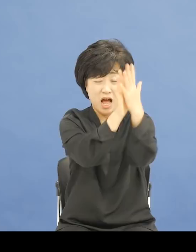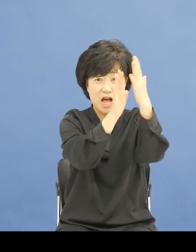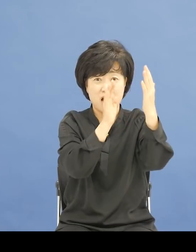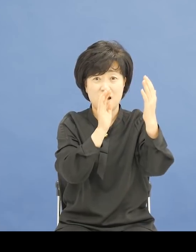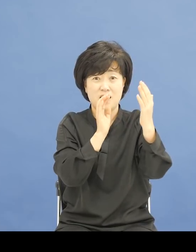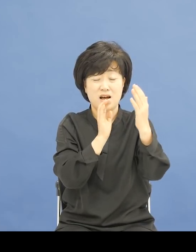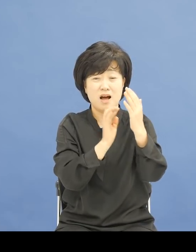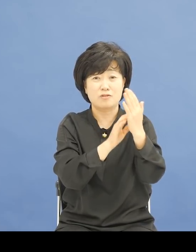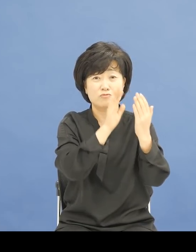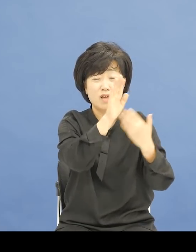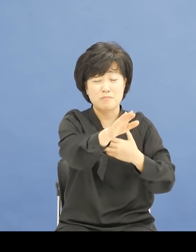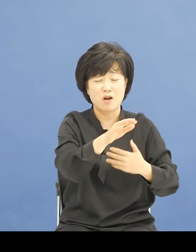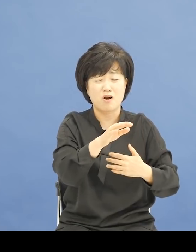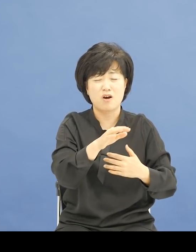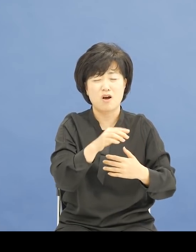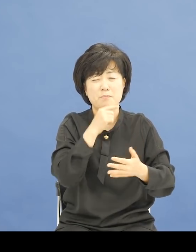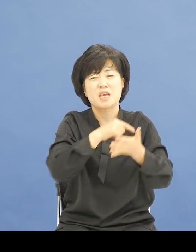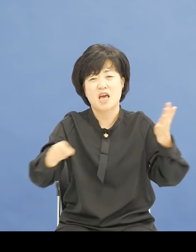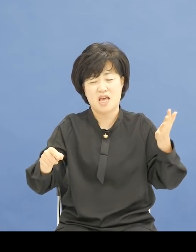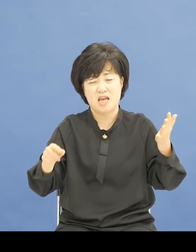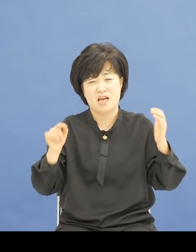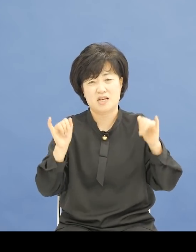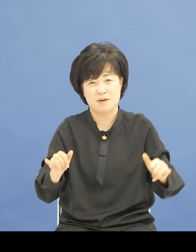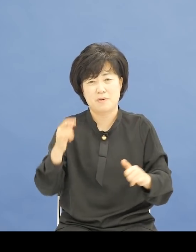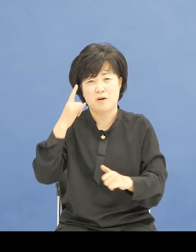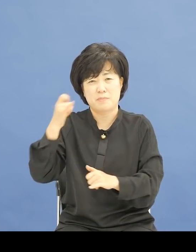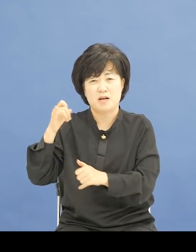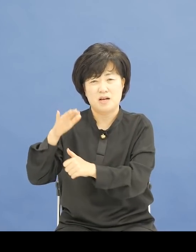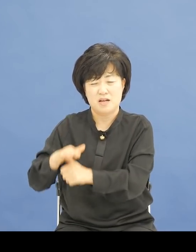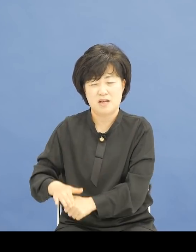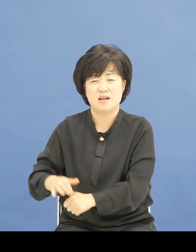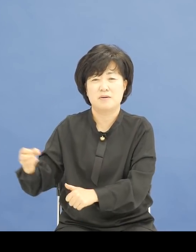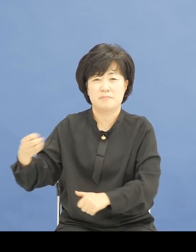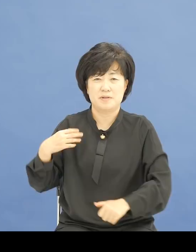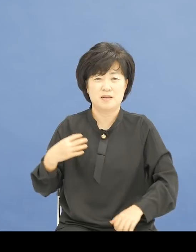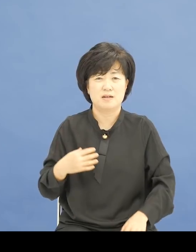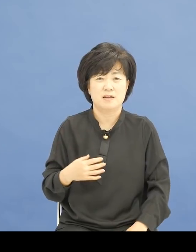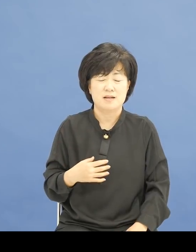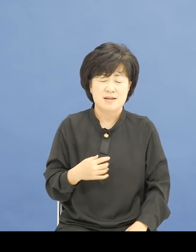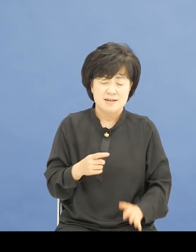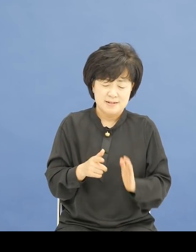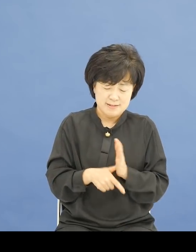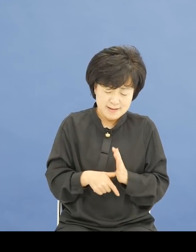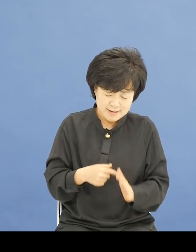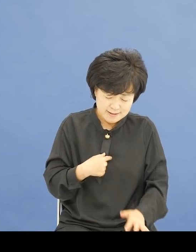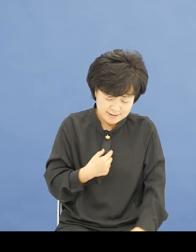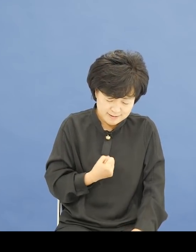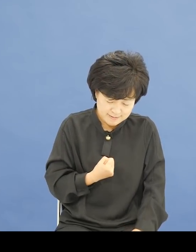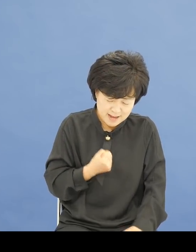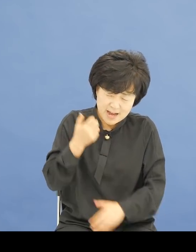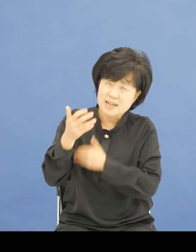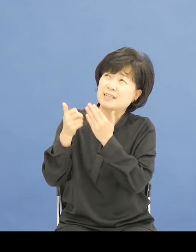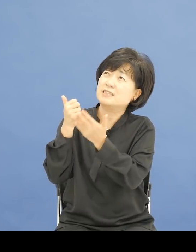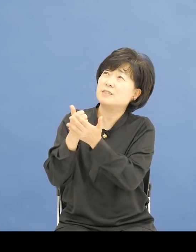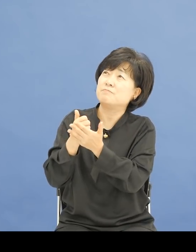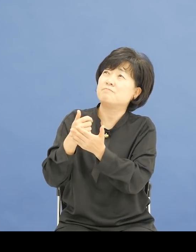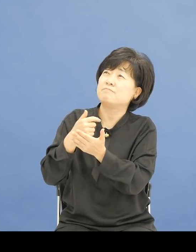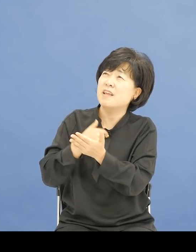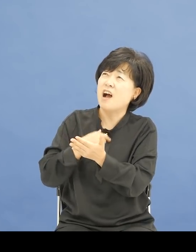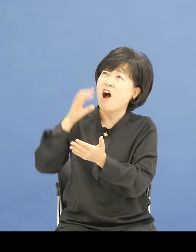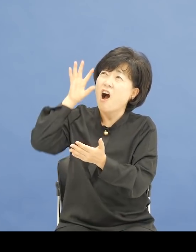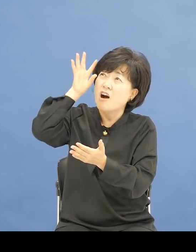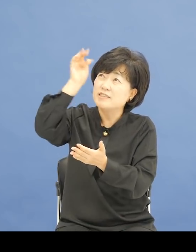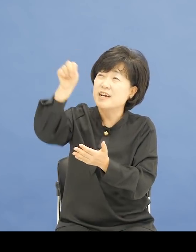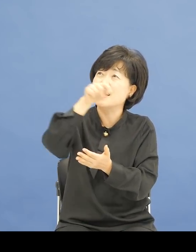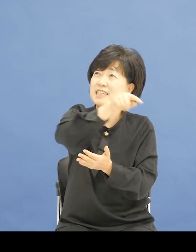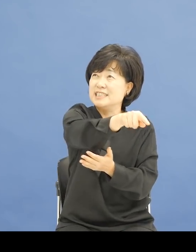했는데 제가 그때 너무 화가 나고 억울했는데 하나님 앞에 기도했거든요. 하나님 언젠간 내가 저 사람 찾아가고